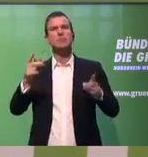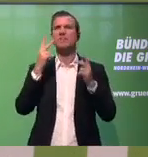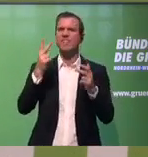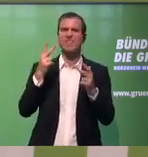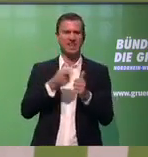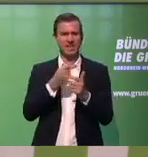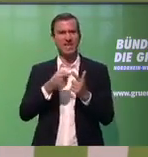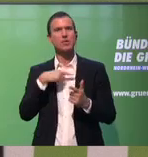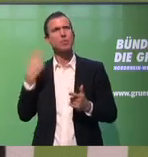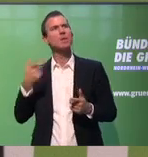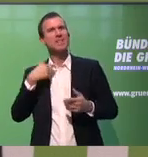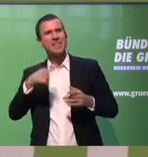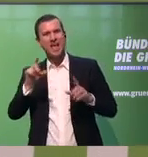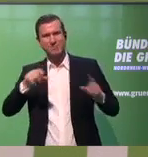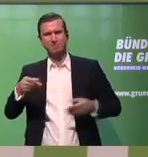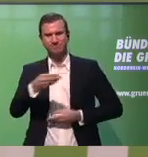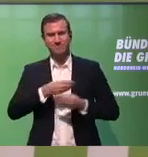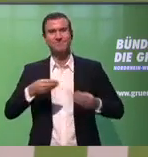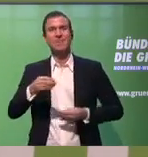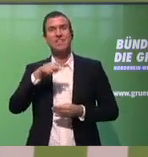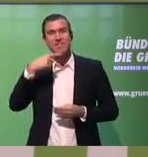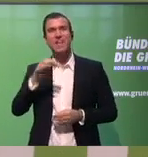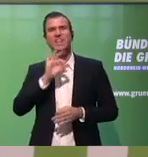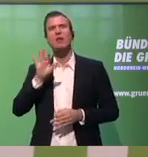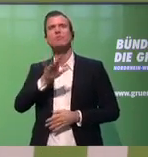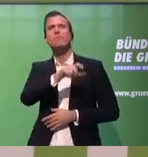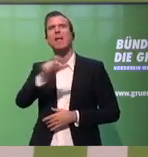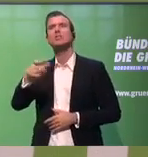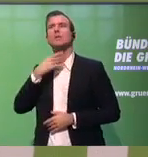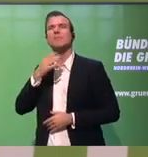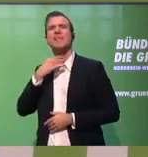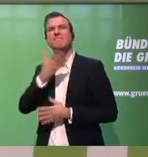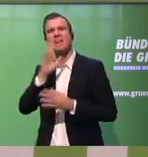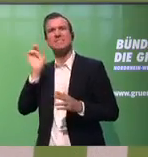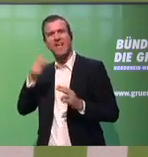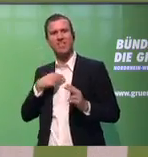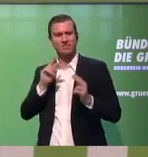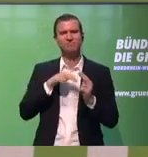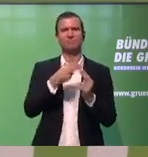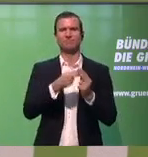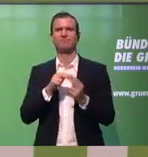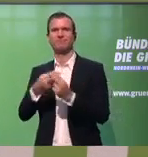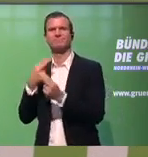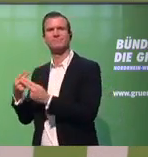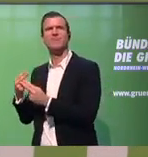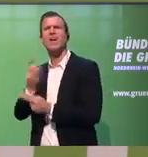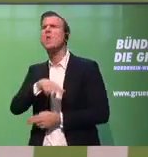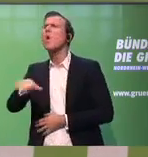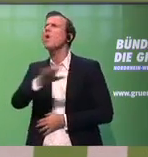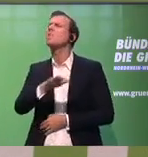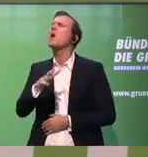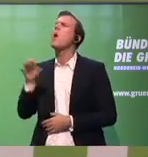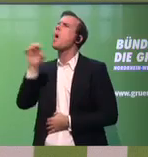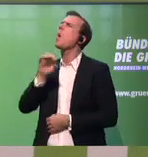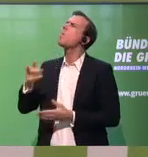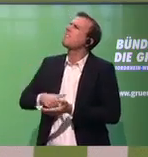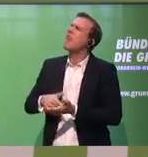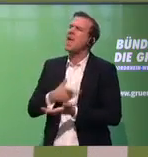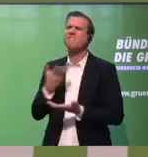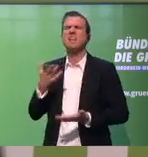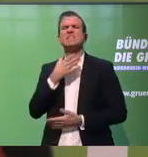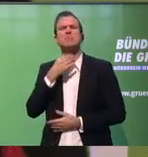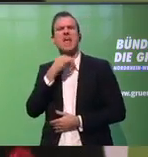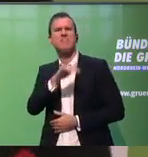wir es hin, eben auch genau auf diese Bedürfnisse genau zu reagieren und mitzubekommen, was wollen eigentlich die Leute von Europa? Was ist das eigentlich, was sie